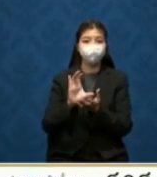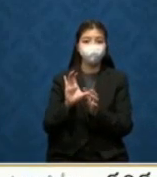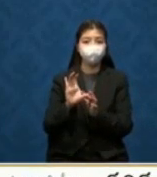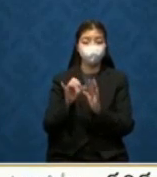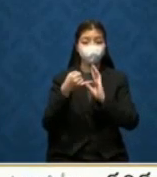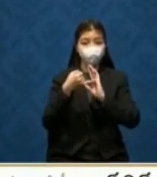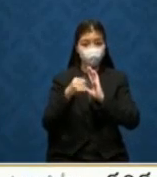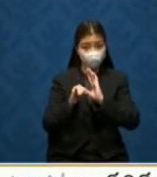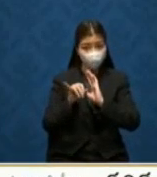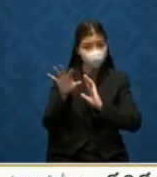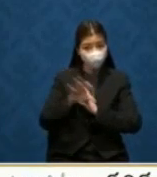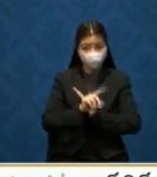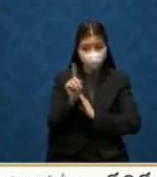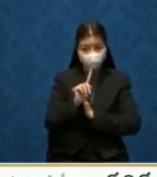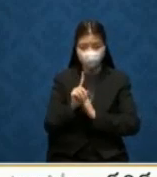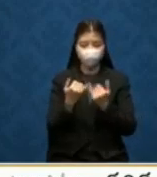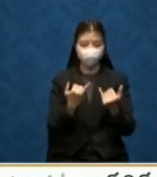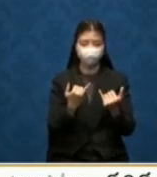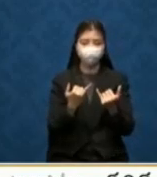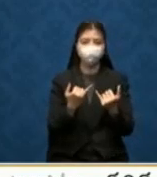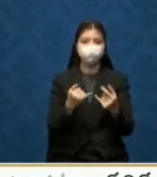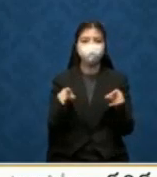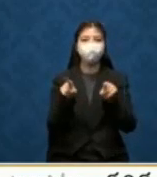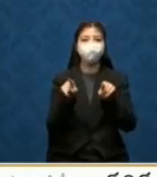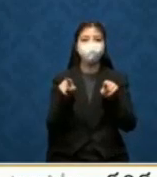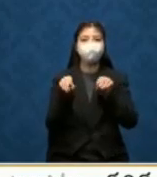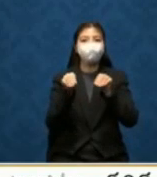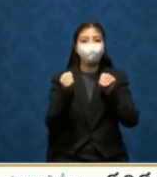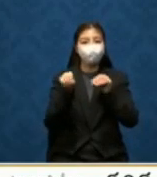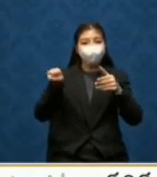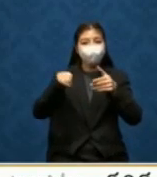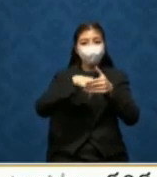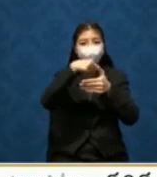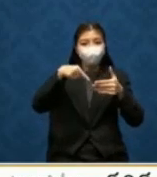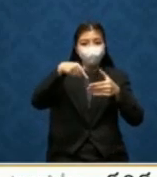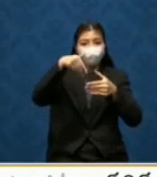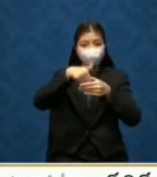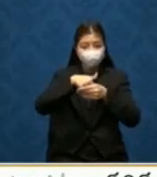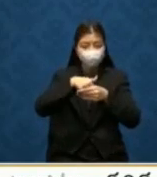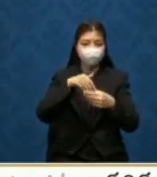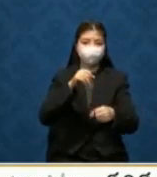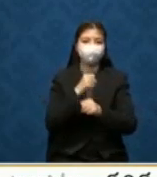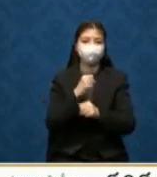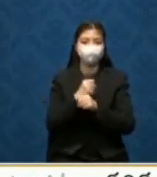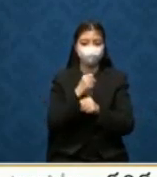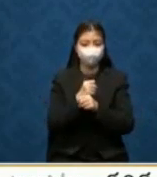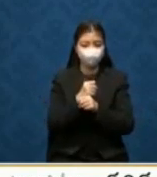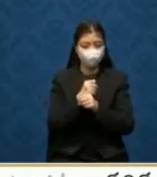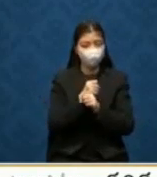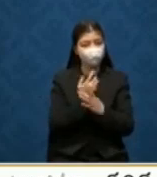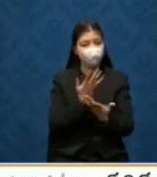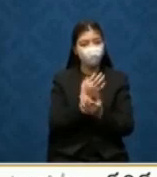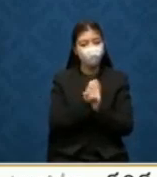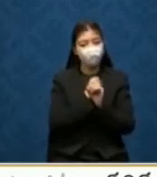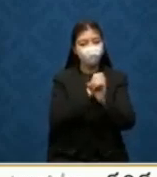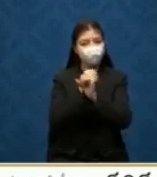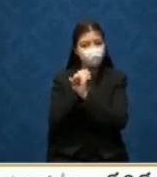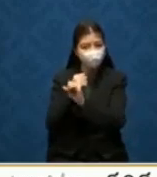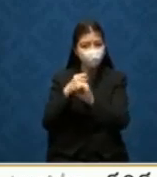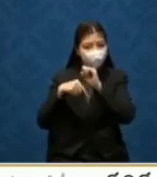วันนี้เรามาปราบทุนสีเทากันหนักมากช่วงจะเลือกตั้งจะหาผลงานเหรอครับไปกลบเรือดำน้ำไม่ได้หรอกครับวัน